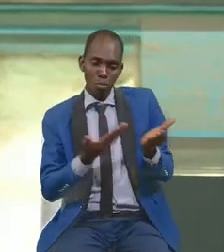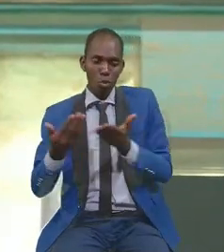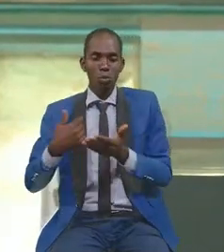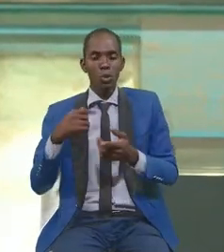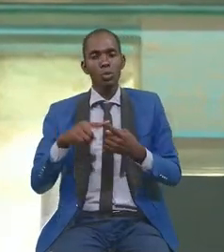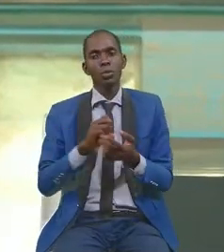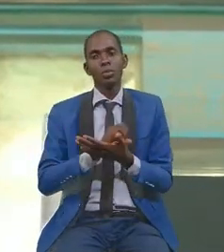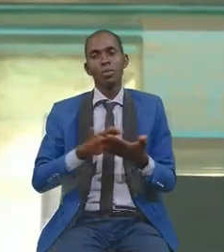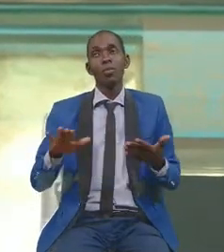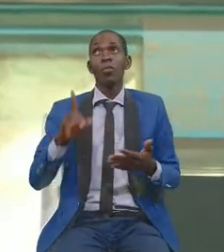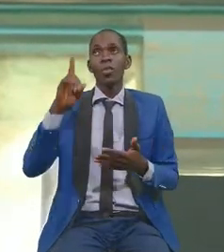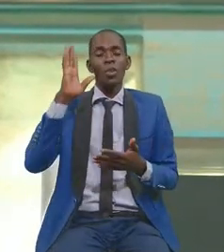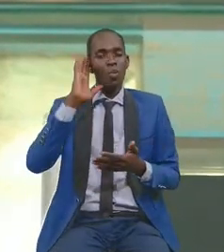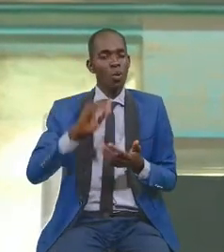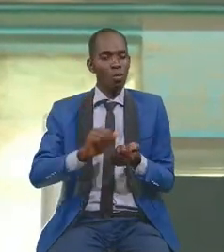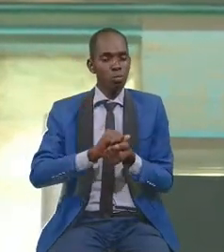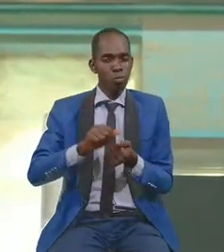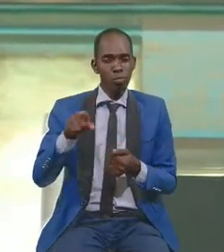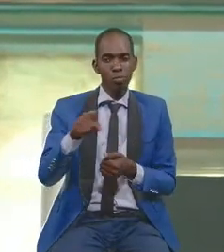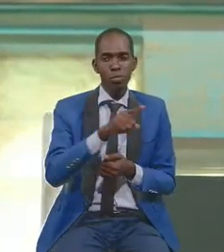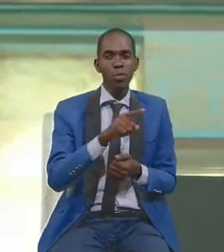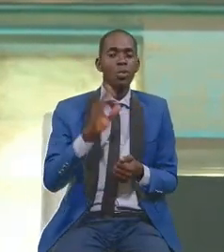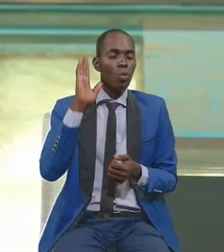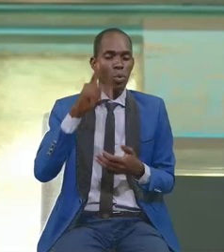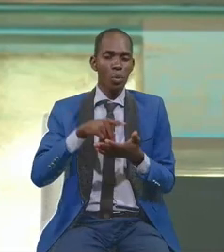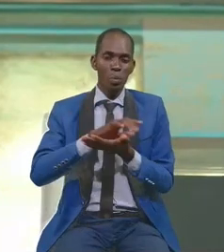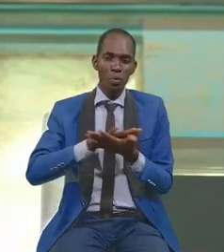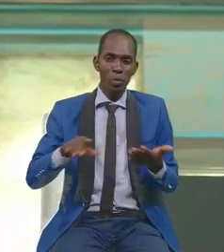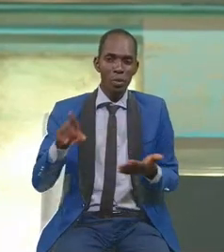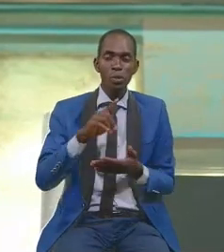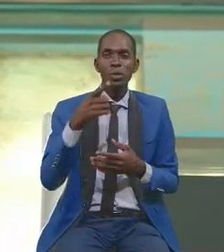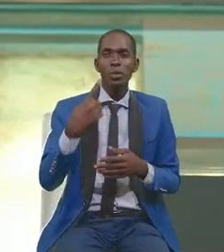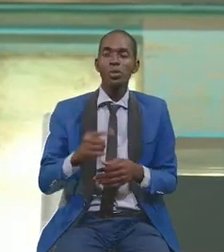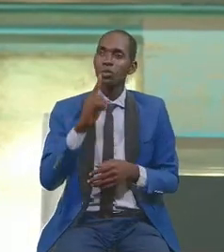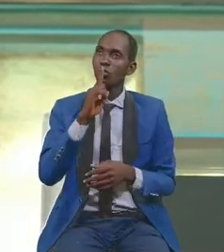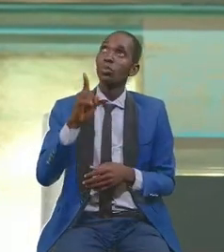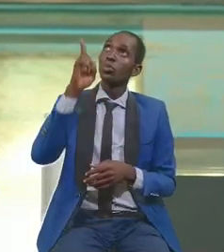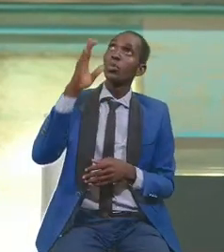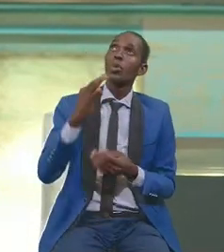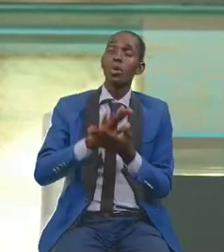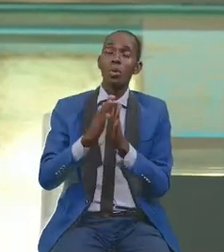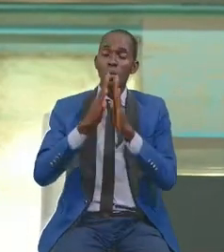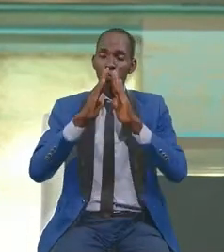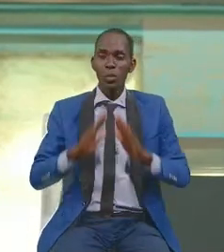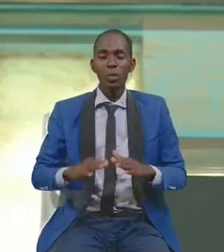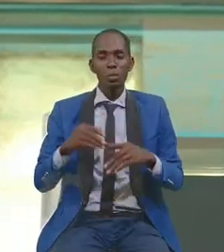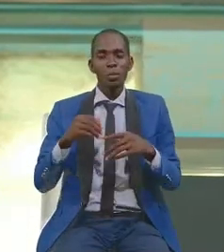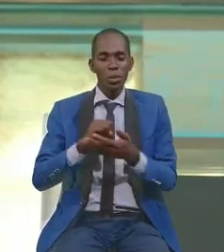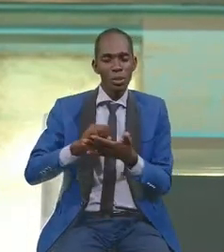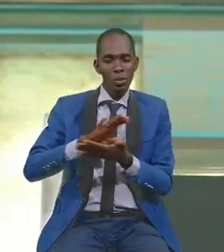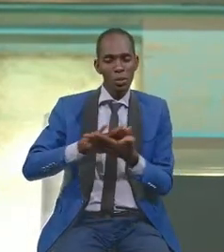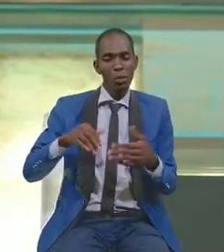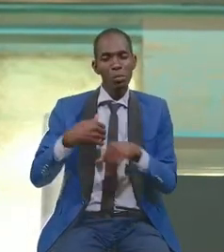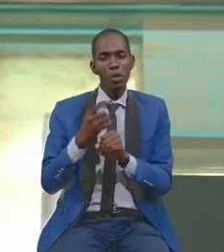te purifier. Le Dieu de paix te sanctifiera. Il va sanctifier ton âme, ton corps, ton